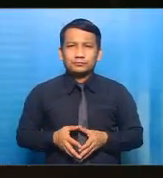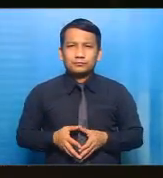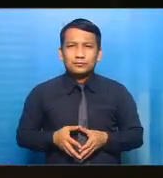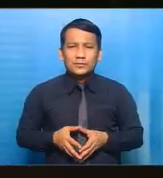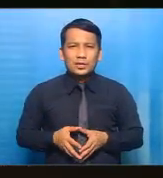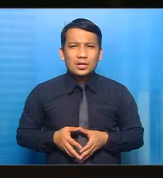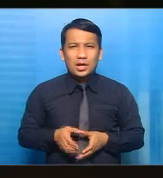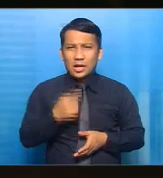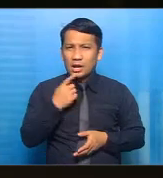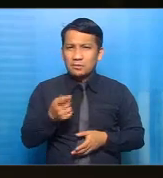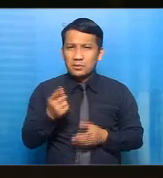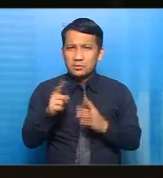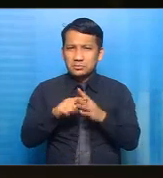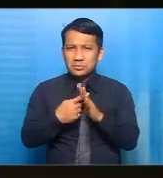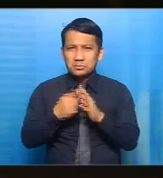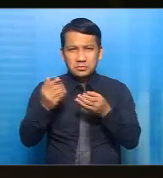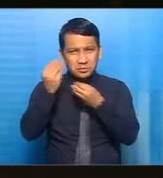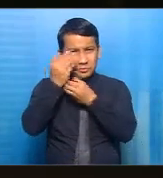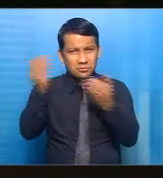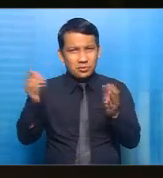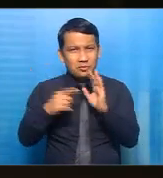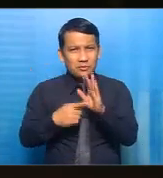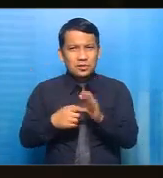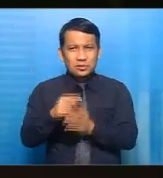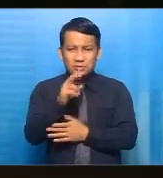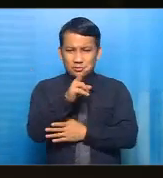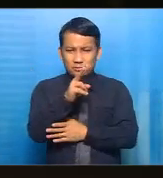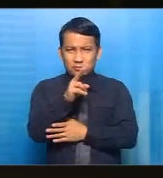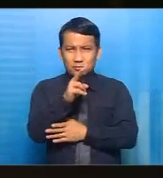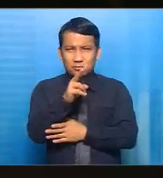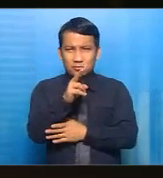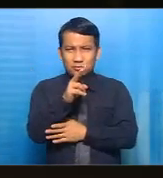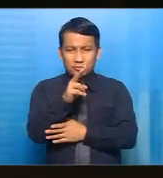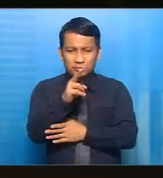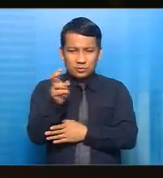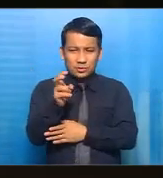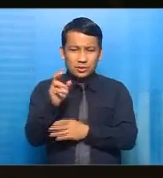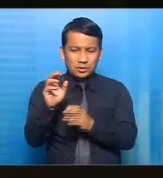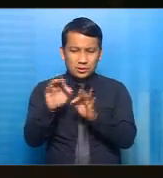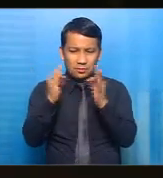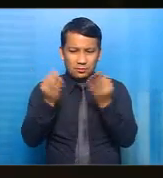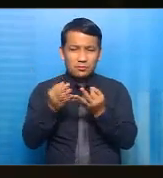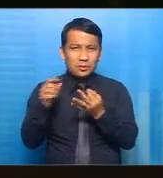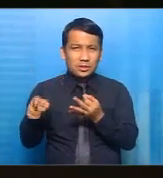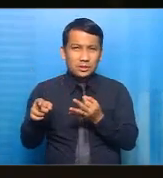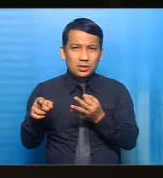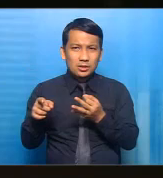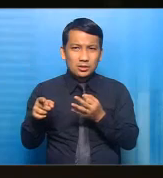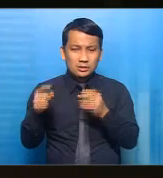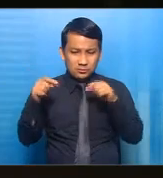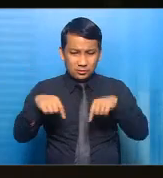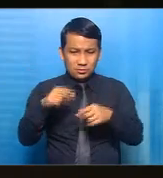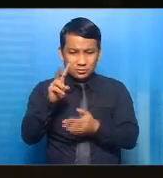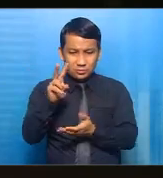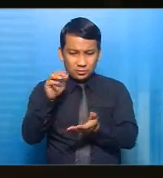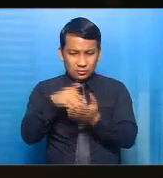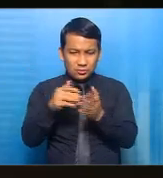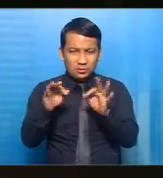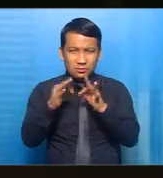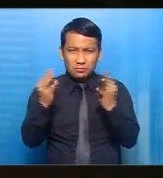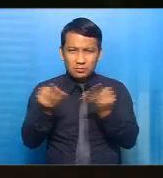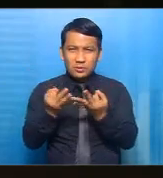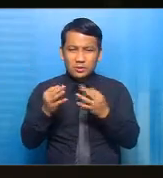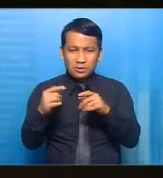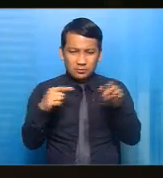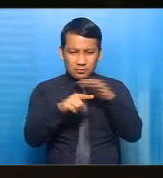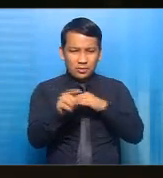Sa ulat ng lokal na pamahalaan ay nasa mahigit 20,000 pamilya ang inilikas dahil sa bagyong Auring dito sa Caraga Region. Sa ngayon naman